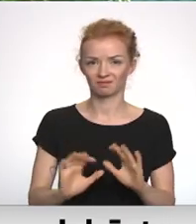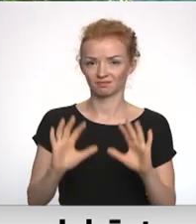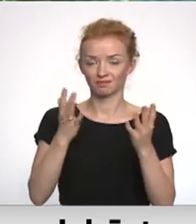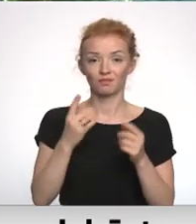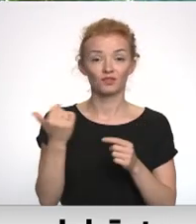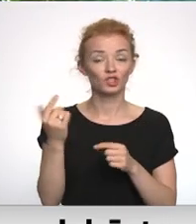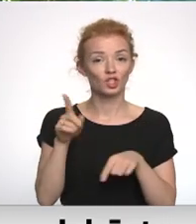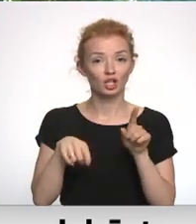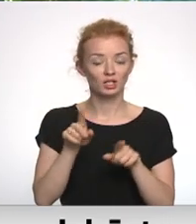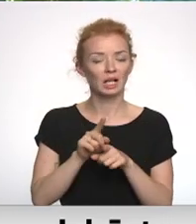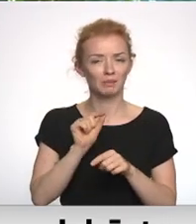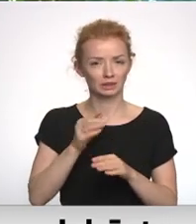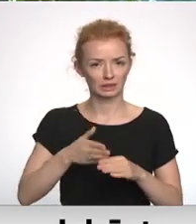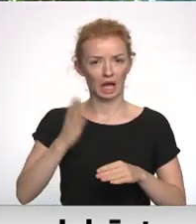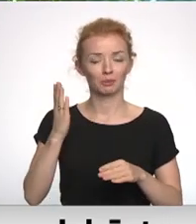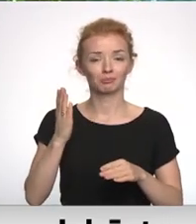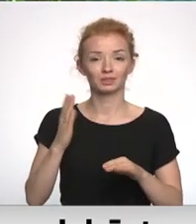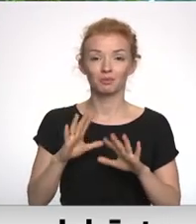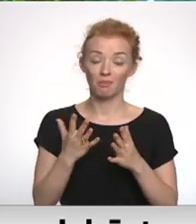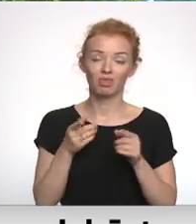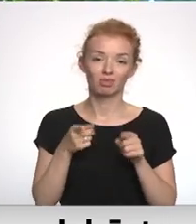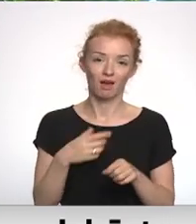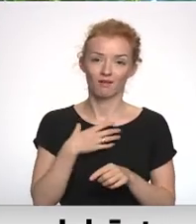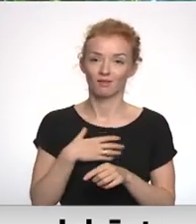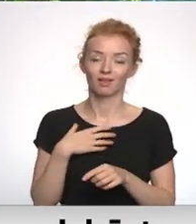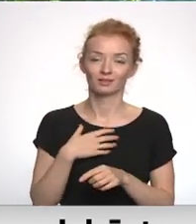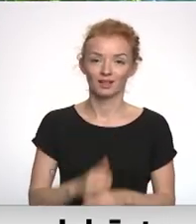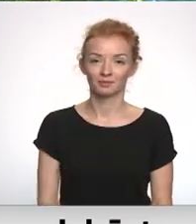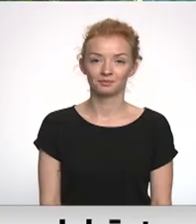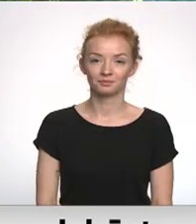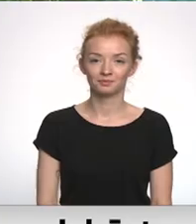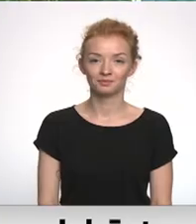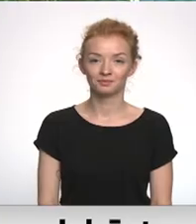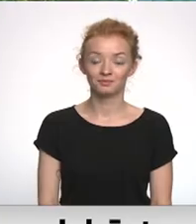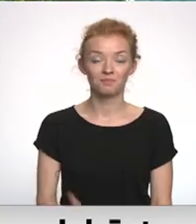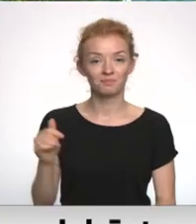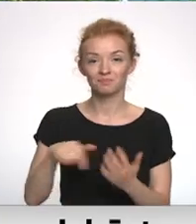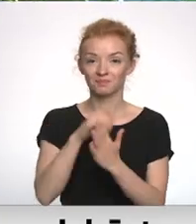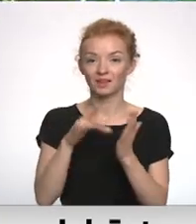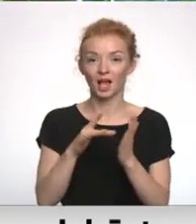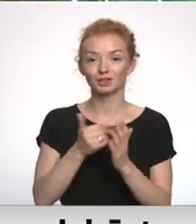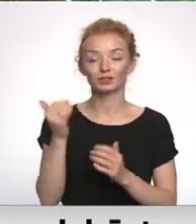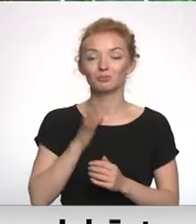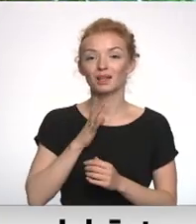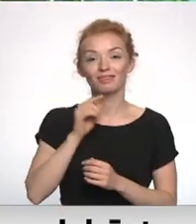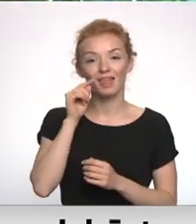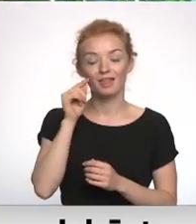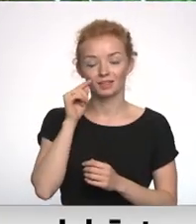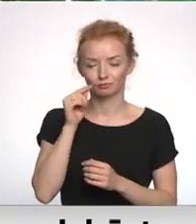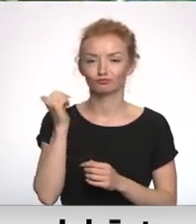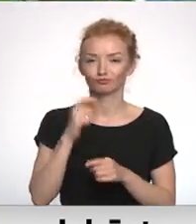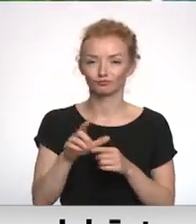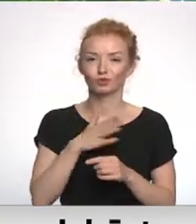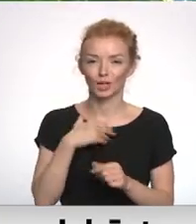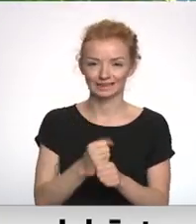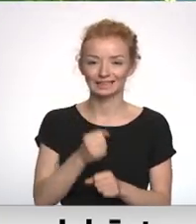viņš bija arī bišķi skarbāks, bet tā kā vajadzēja. Un kāds viņš bija tētis? Nu, arī diezgan stingrs